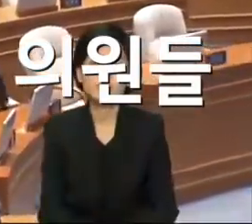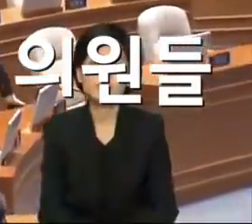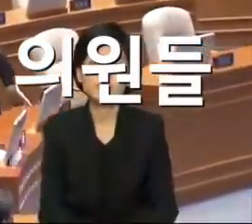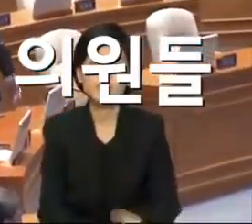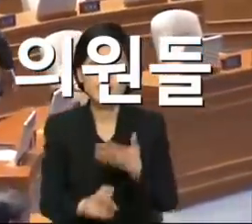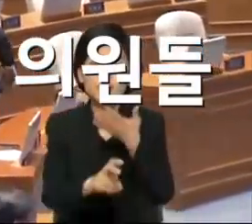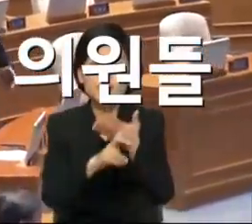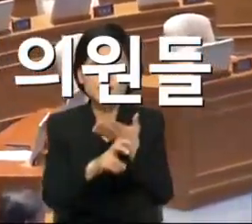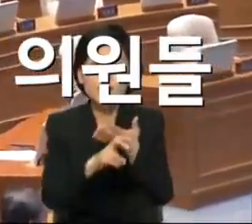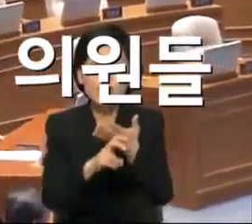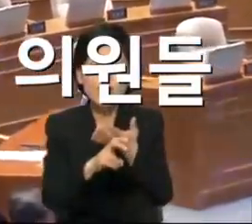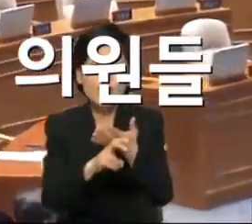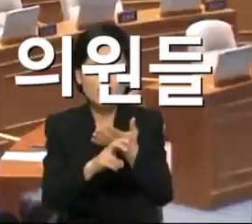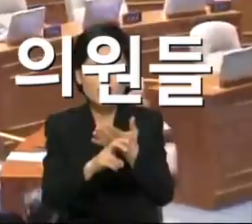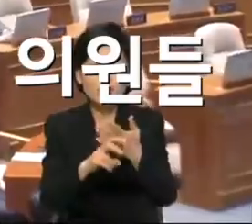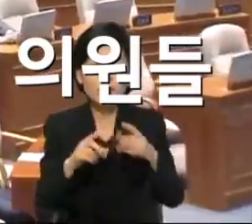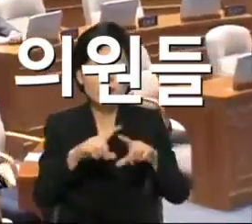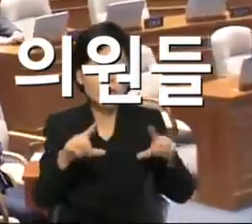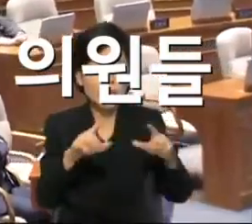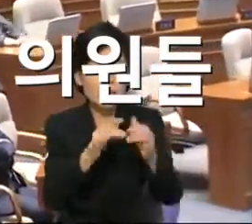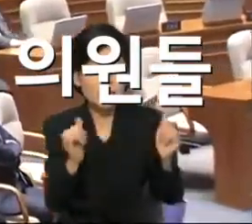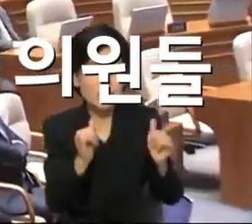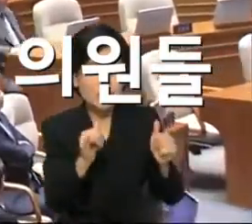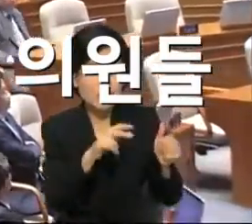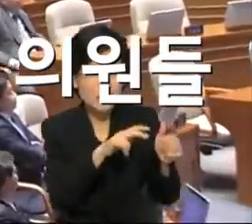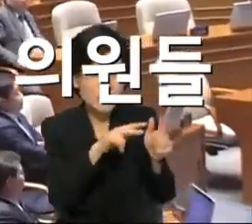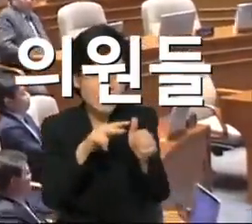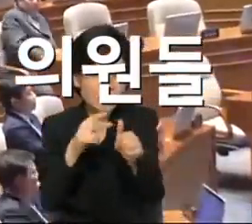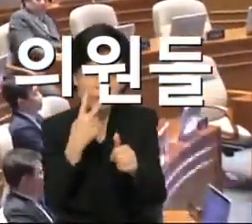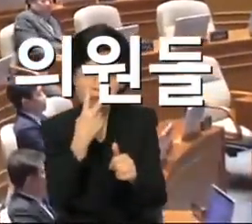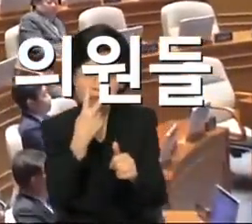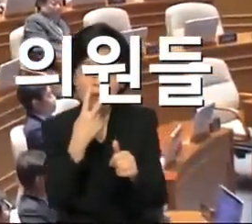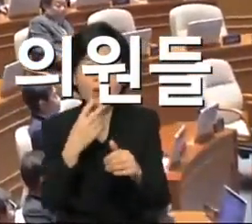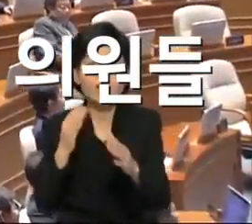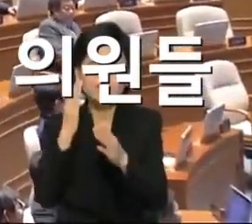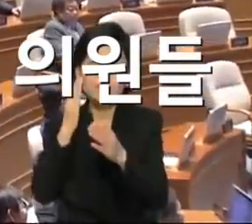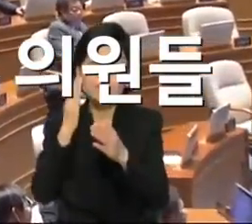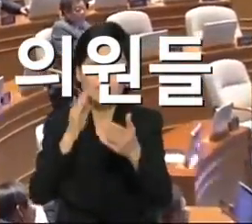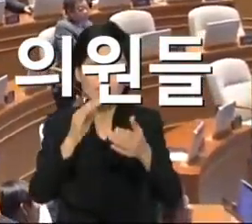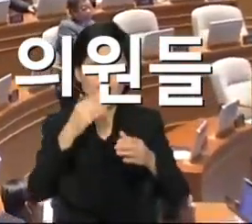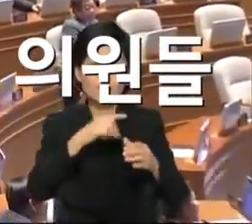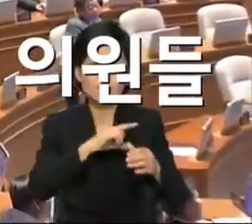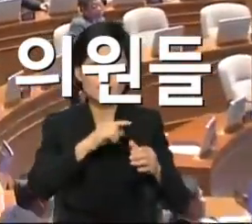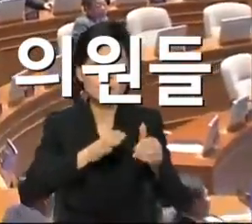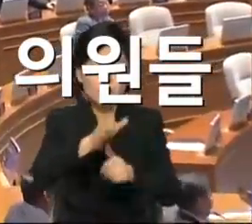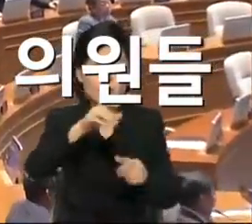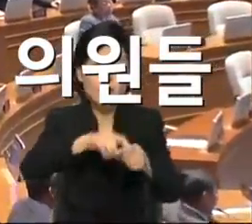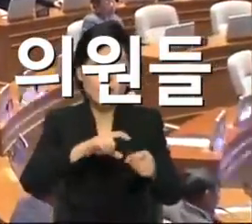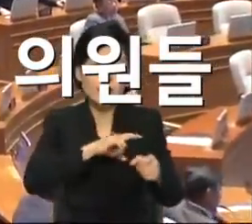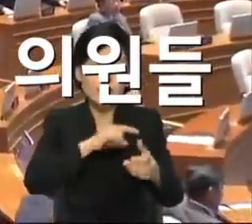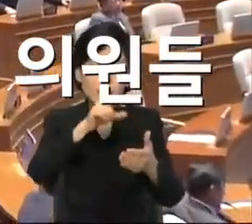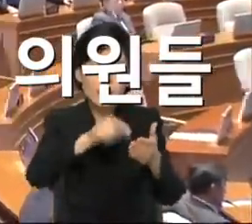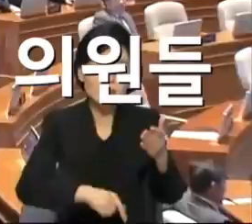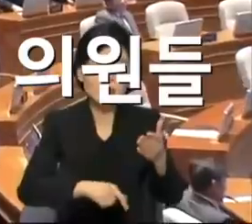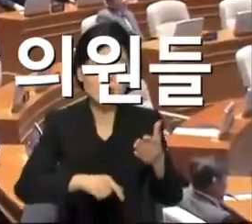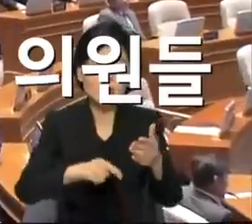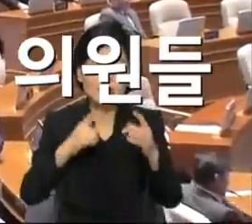불법 사찰과 블랙리스트 의혹은 이 정권의 추악한 민낯을